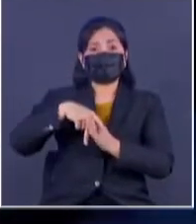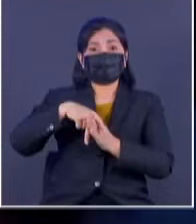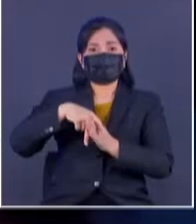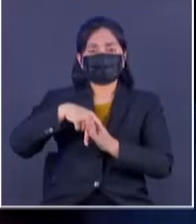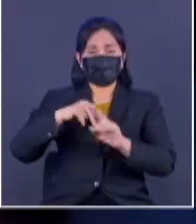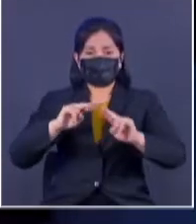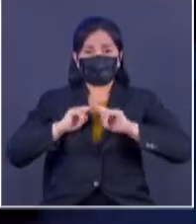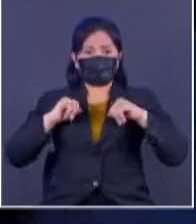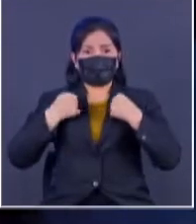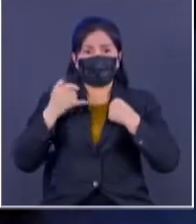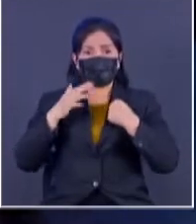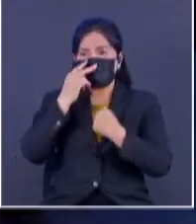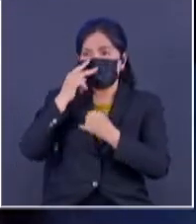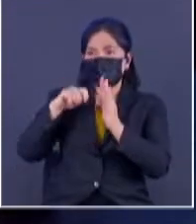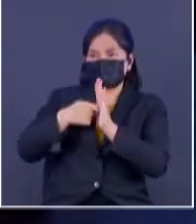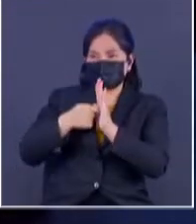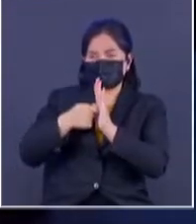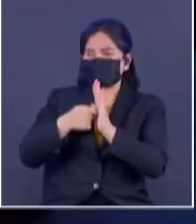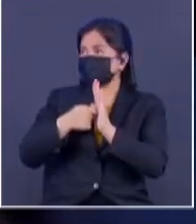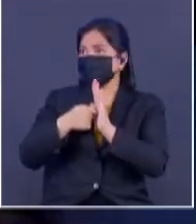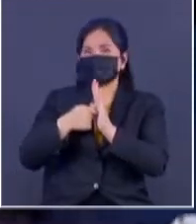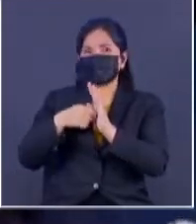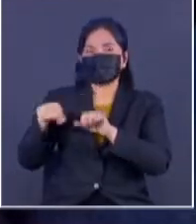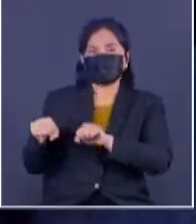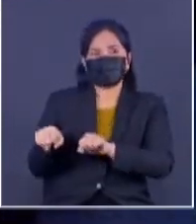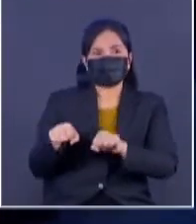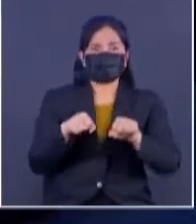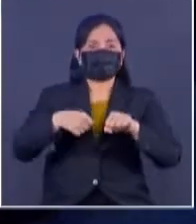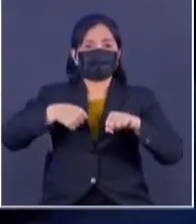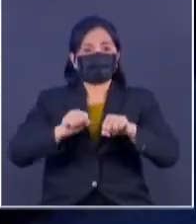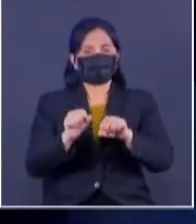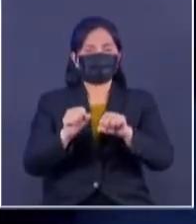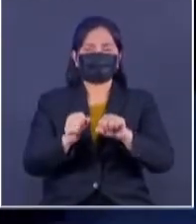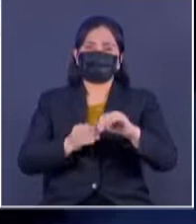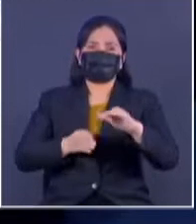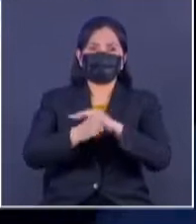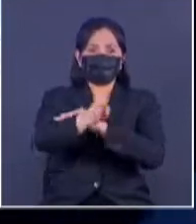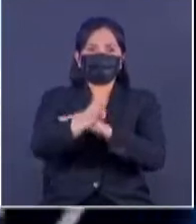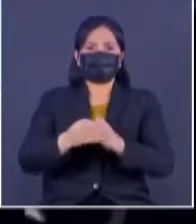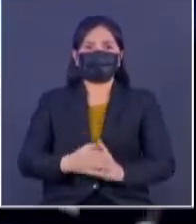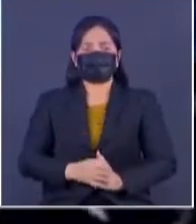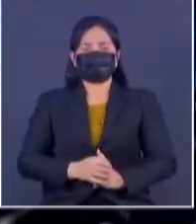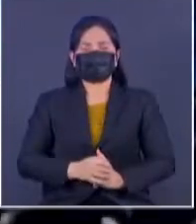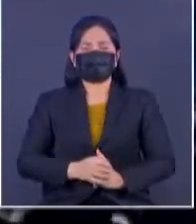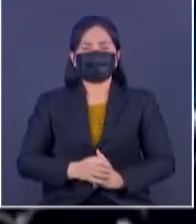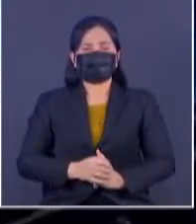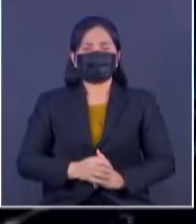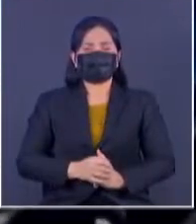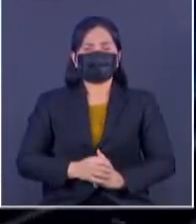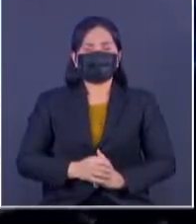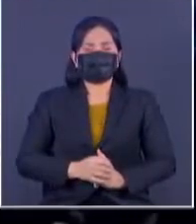ช่รถตัวเองนะครับเห็นกุญแจเสียบอยู่ปุ๊บเข็นรถออกมาสตาร์ทแล้วขี่ออกไปอย่างรวดเร็วนะครับออกไปแบบ